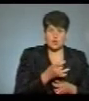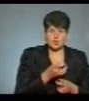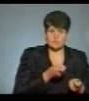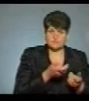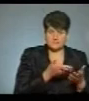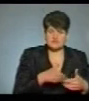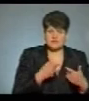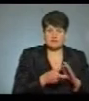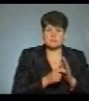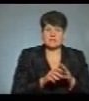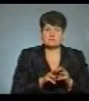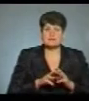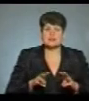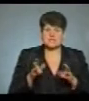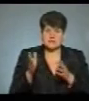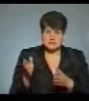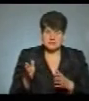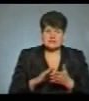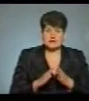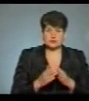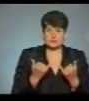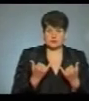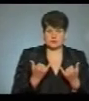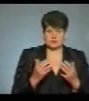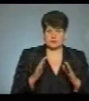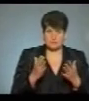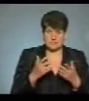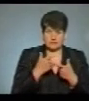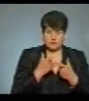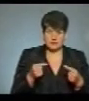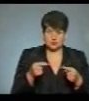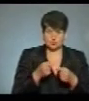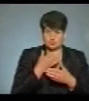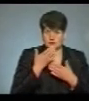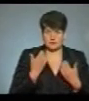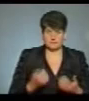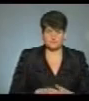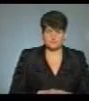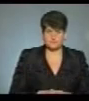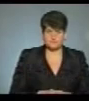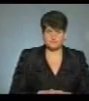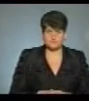зверталися в кабінет міністрів. Це слів. Станом на даний момент інформації чіткої немає.